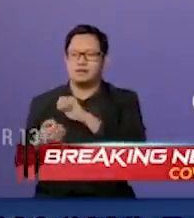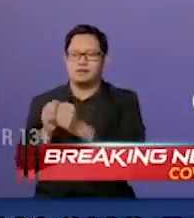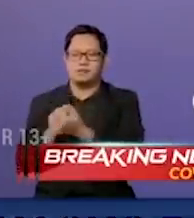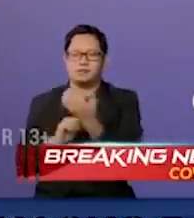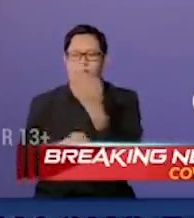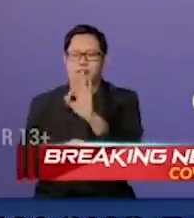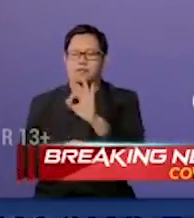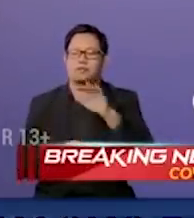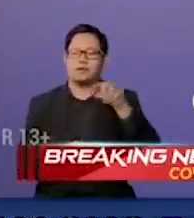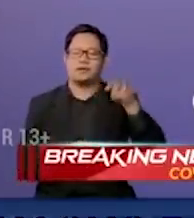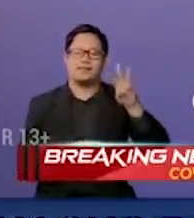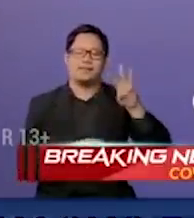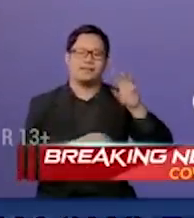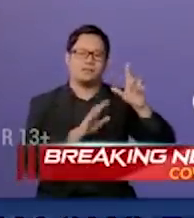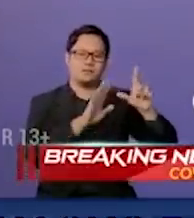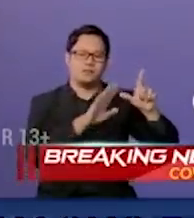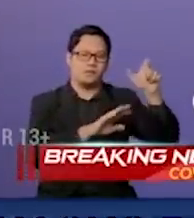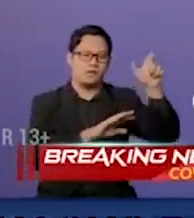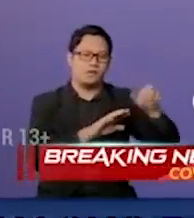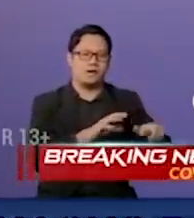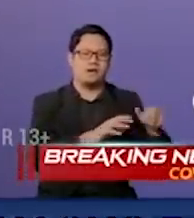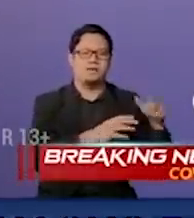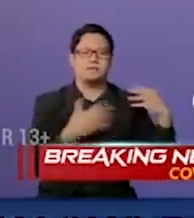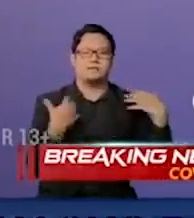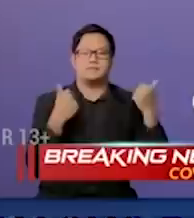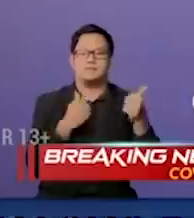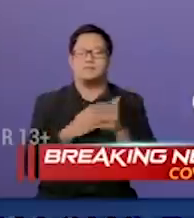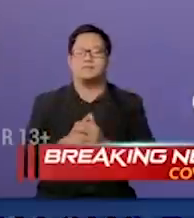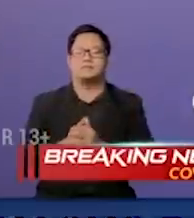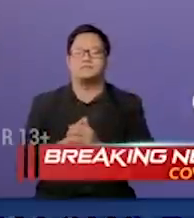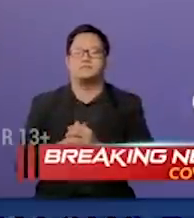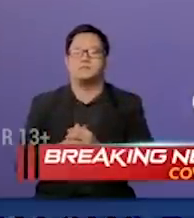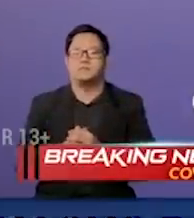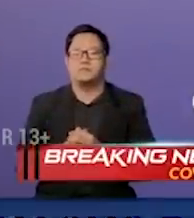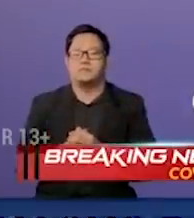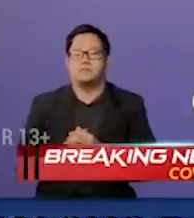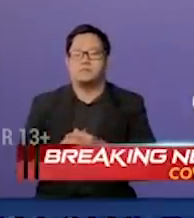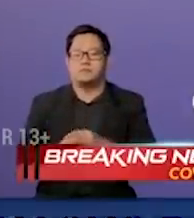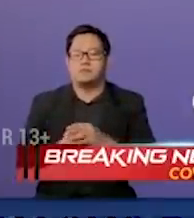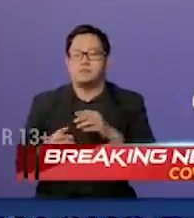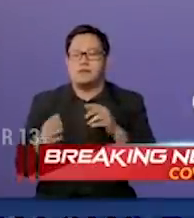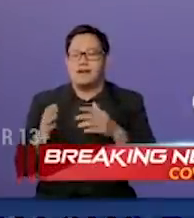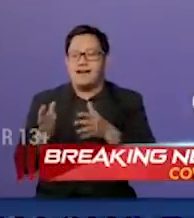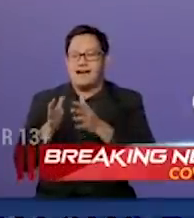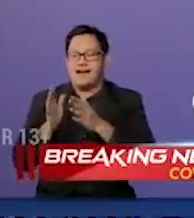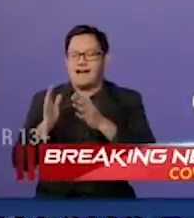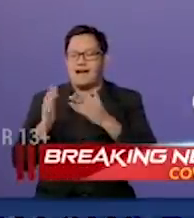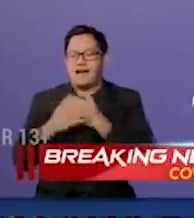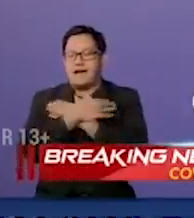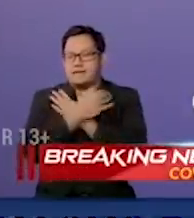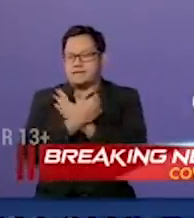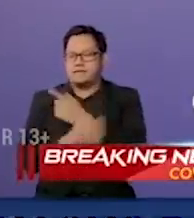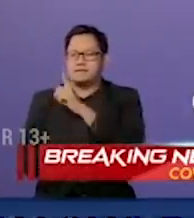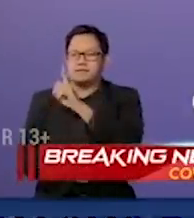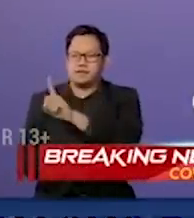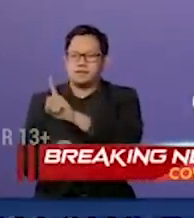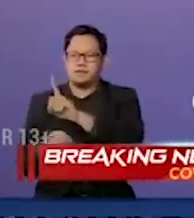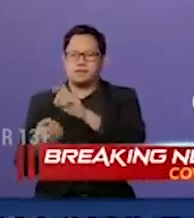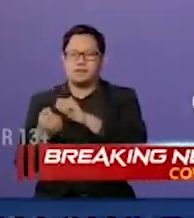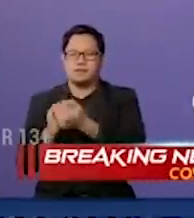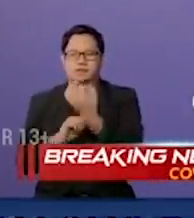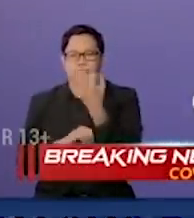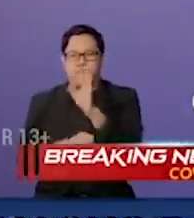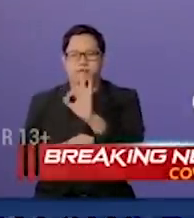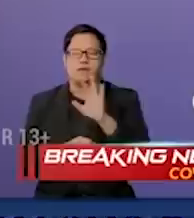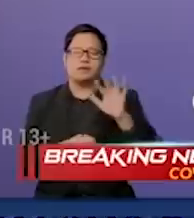dan 37 kasus sembuh Hai Aceh satu kasus baru dan